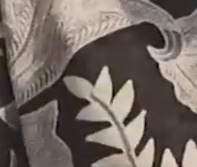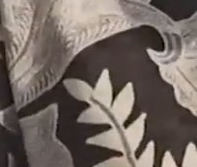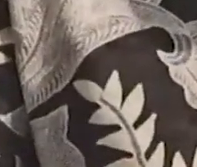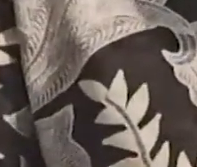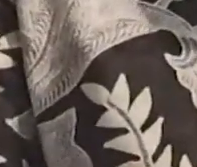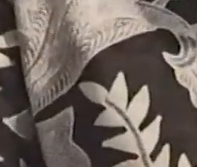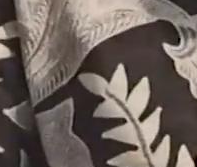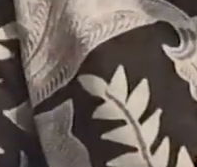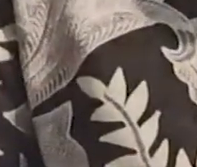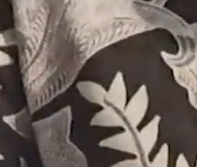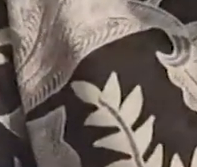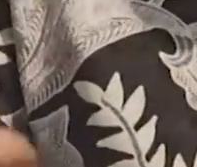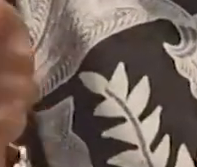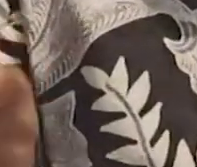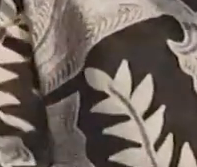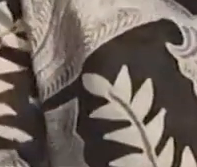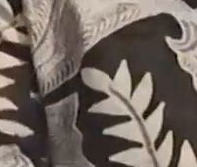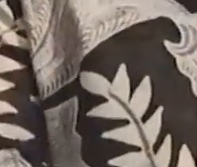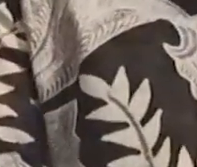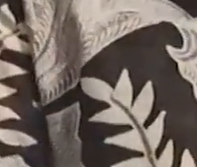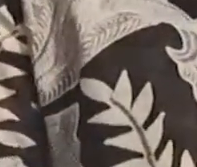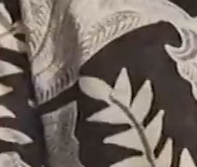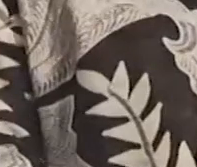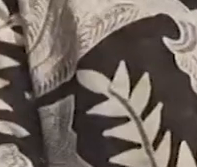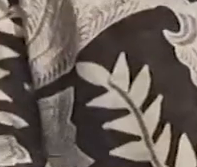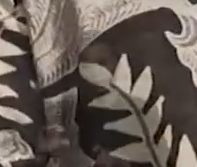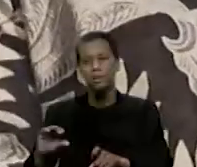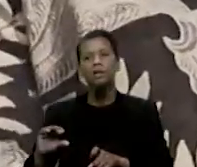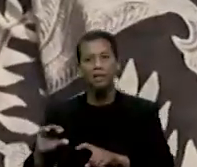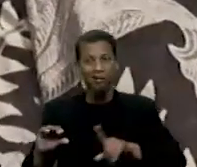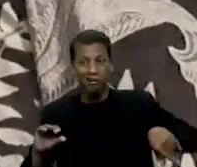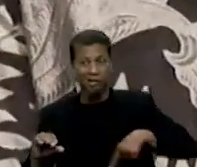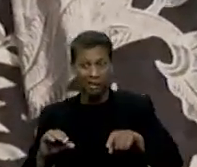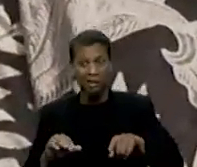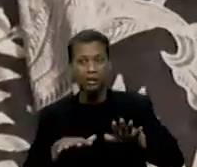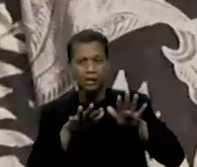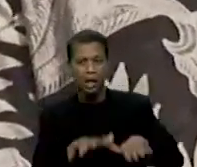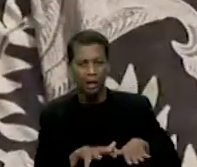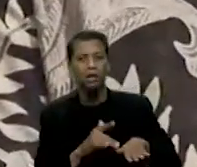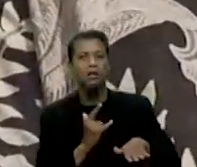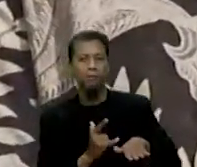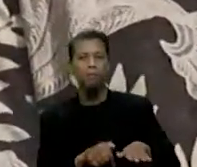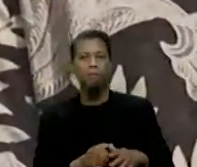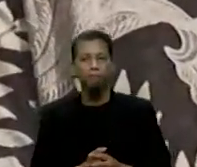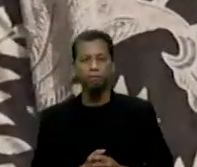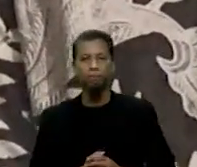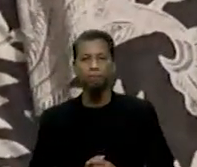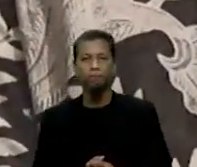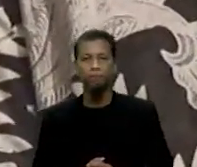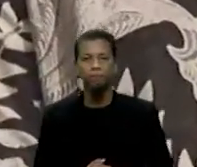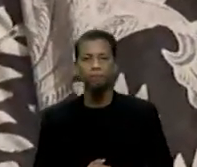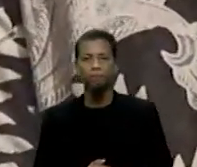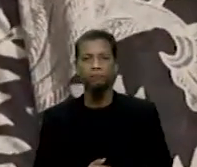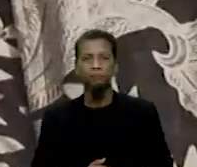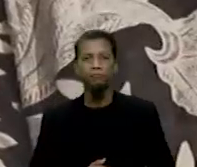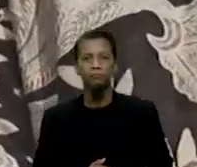Kita butuh mereka, tapi juga kita harus hargai yang di dalam. Tapi bukan berarti kita mengendalikan, ini bukan dana APBN, ini anggarannya